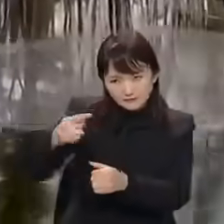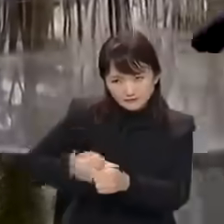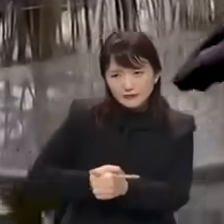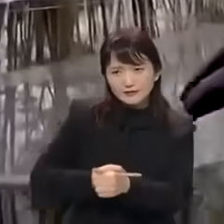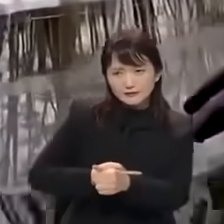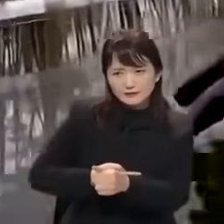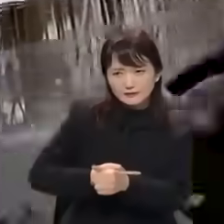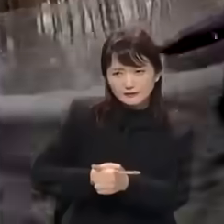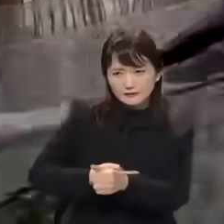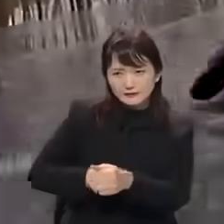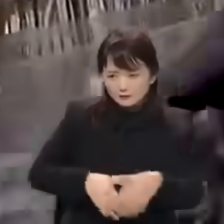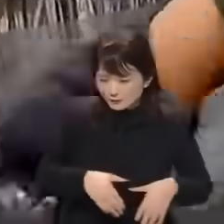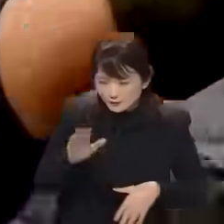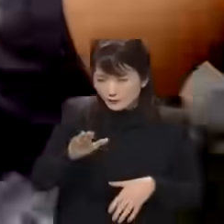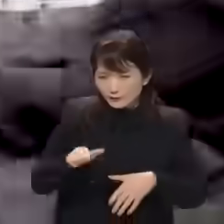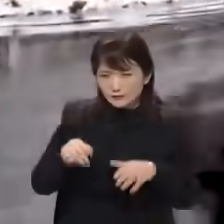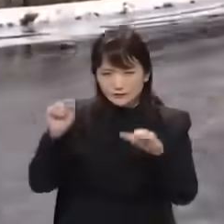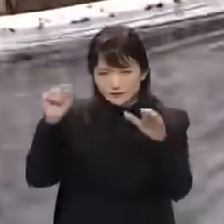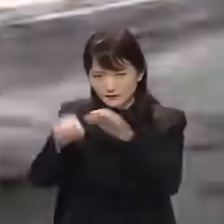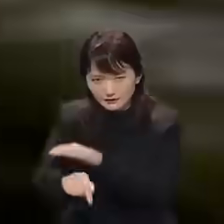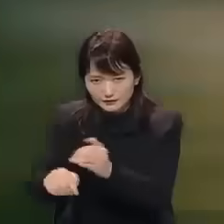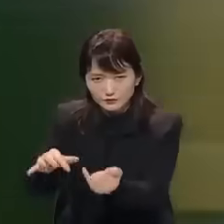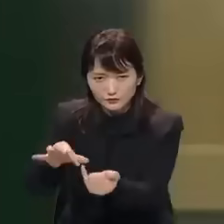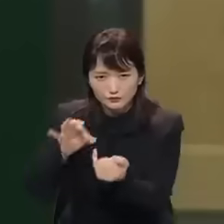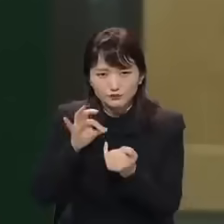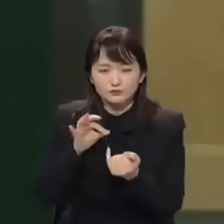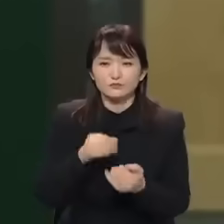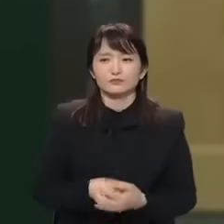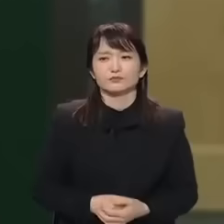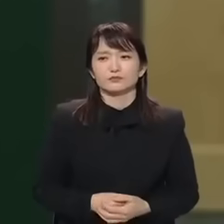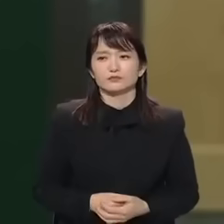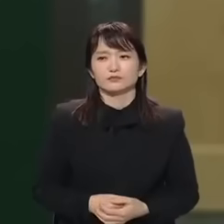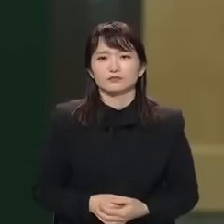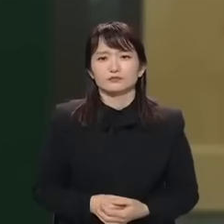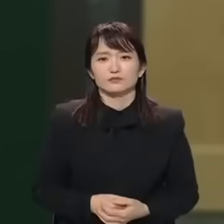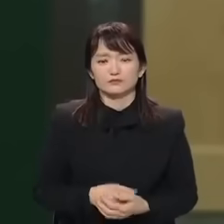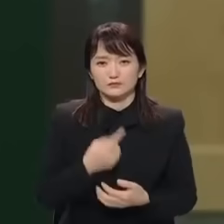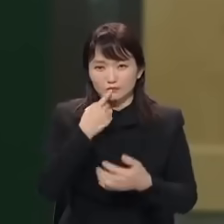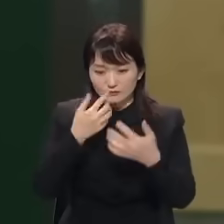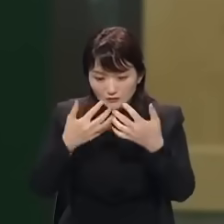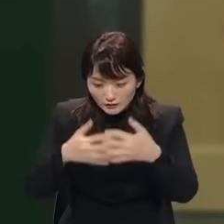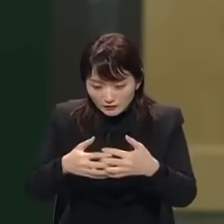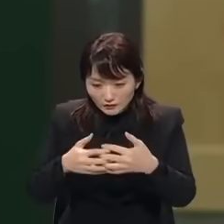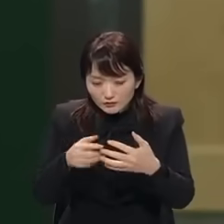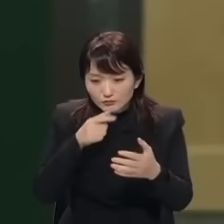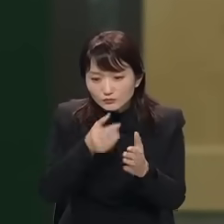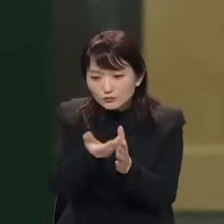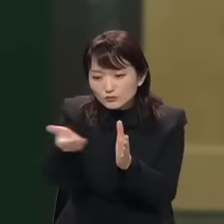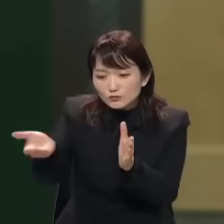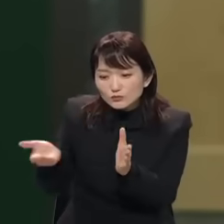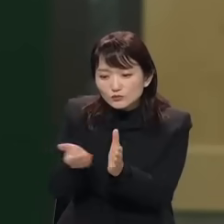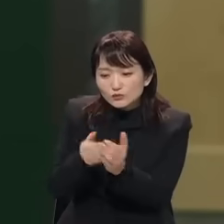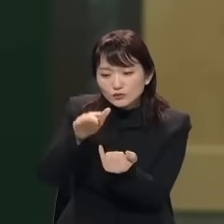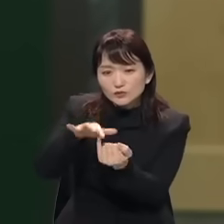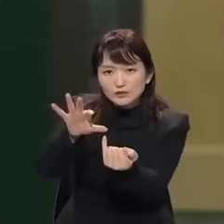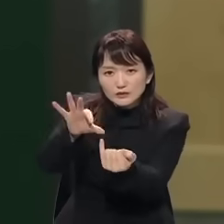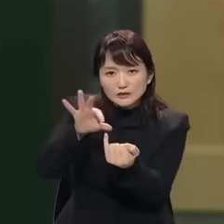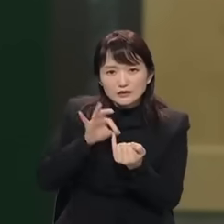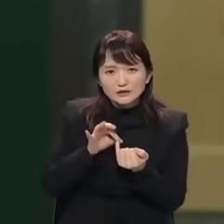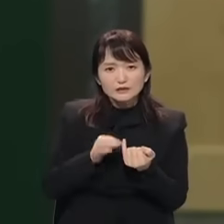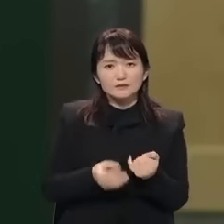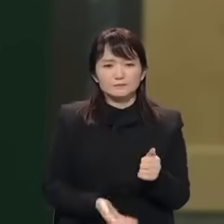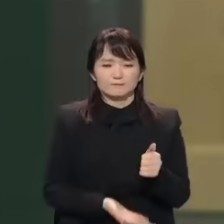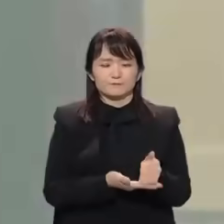panic wasn't a thought at that moment. 네, 얼음장 같은 물속에서 소녀를 구한 경찰, 동네 주민들로부터 격찬을